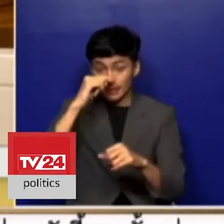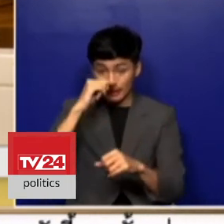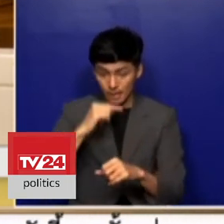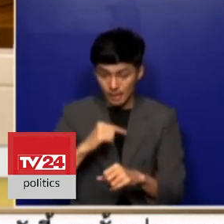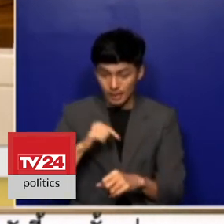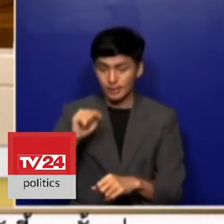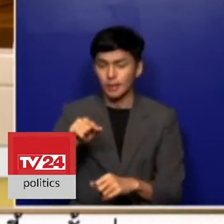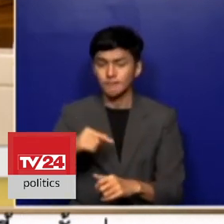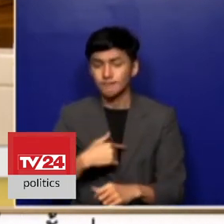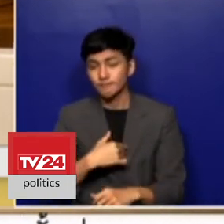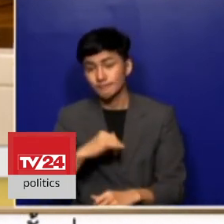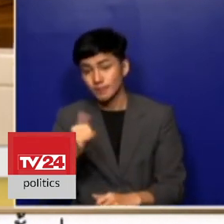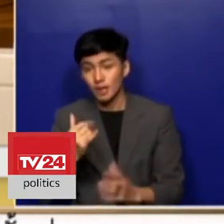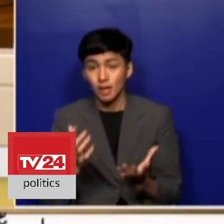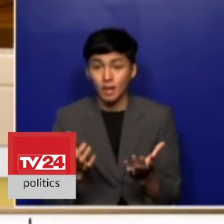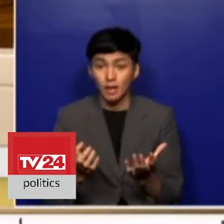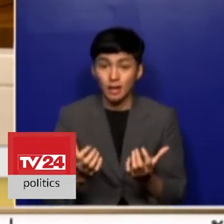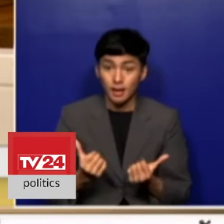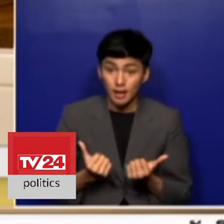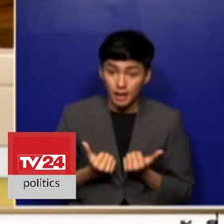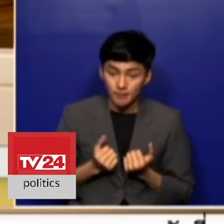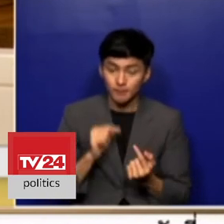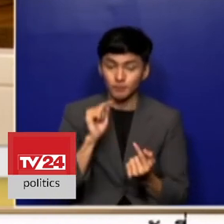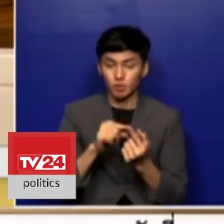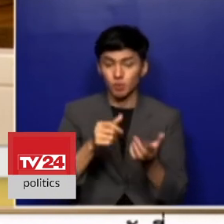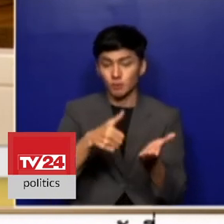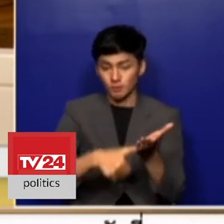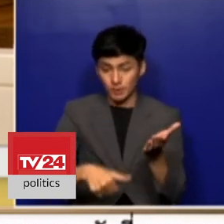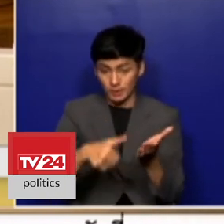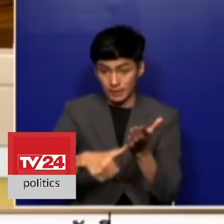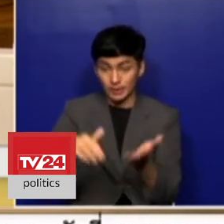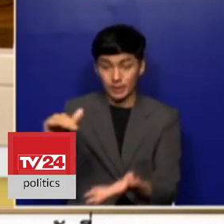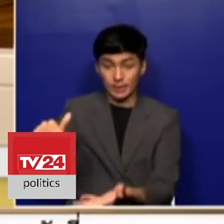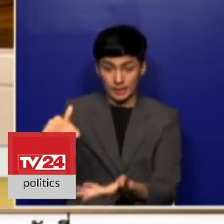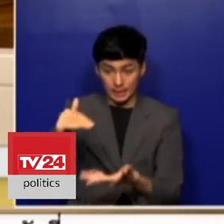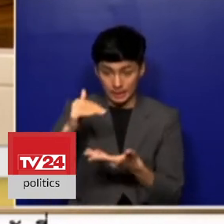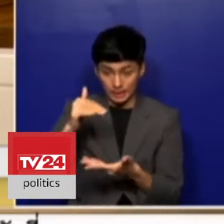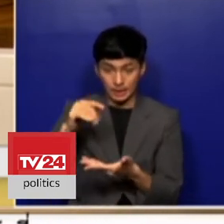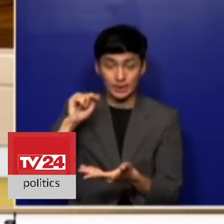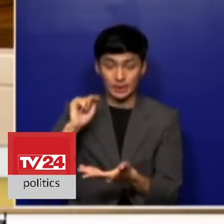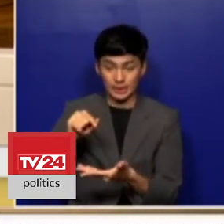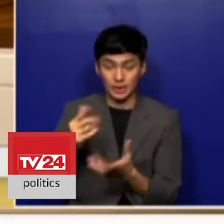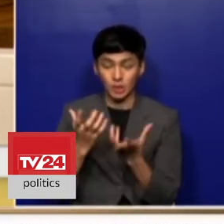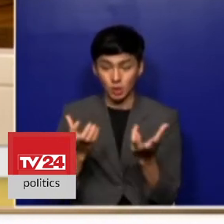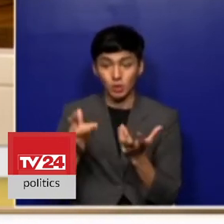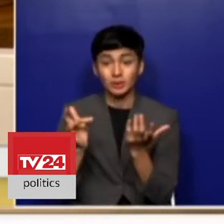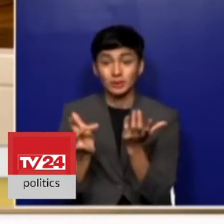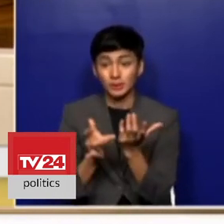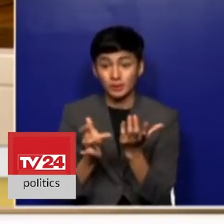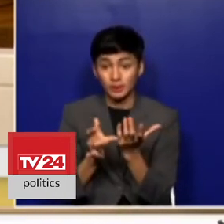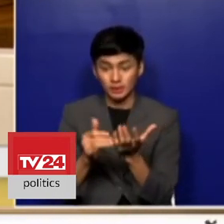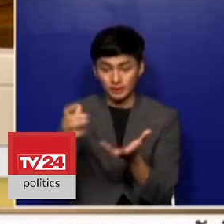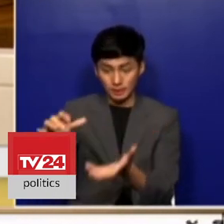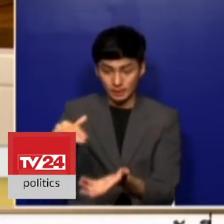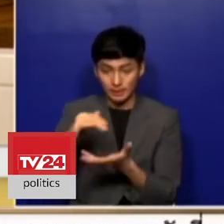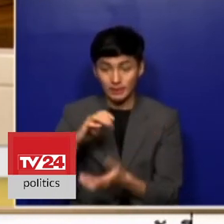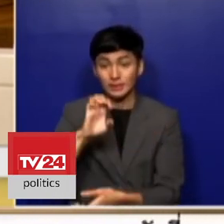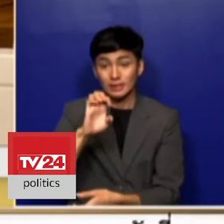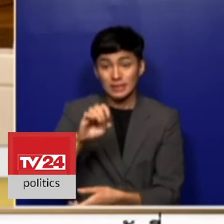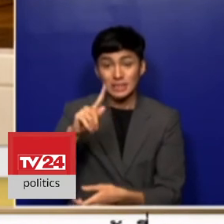ยอมรับเรื่องขอยกเว้นการเก็บอากรขาเข้าสำหรับการส่งผ่านทางอิเล็กทรอนิกส์หรืออี